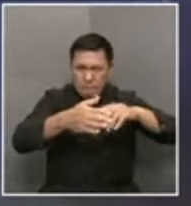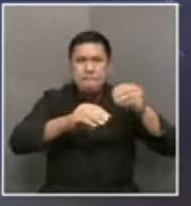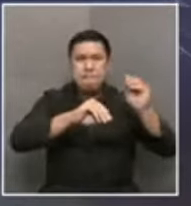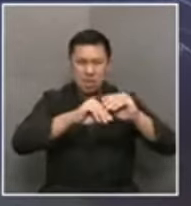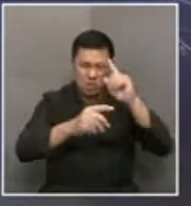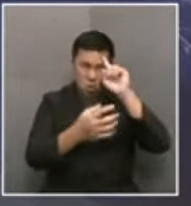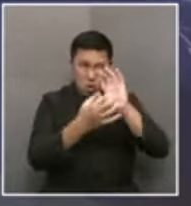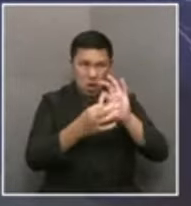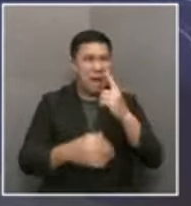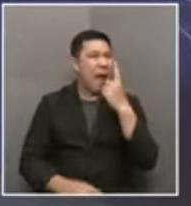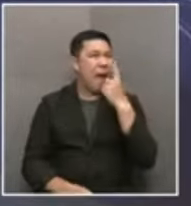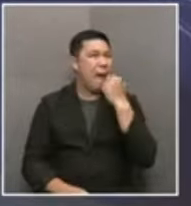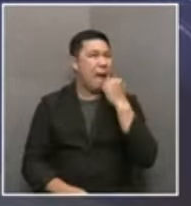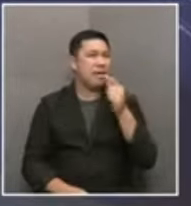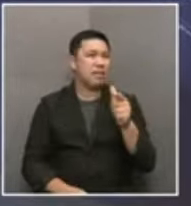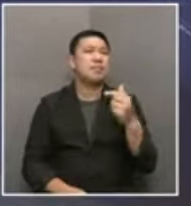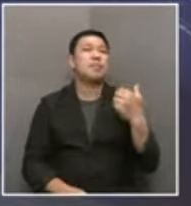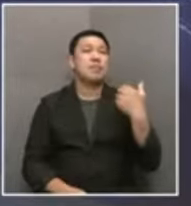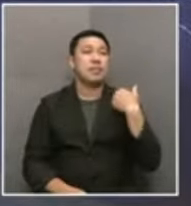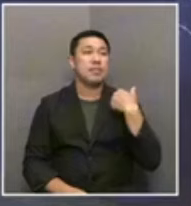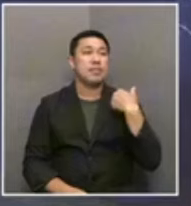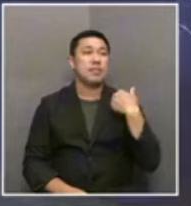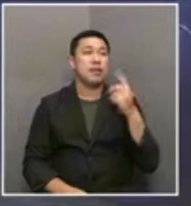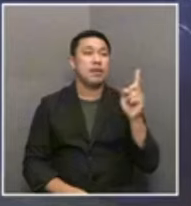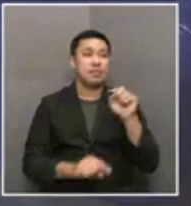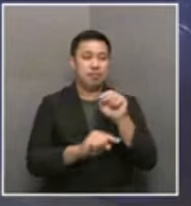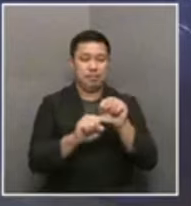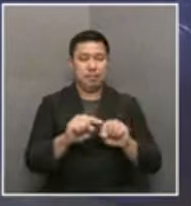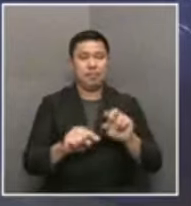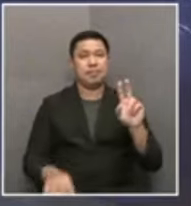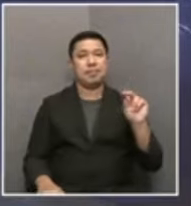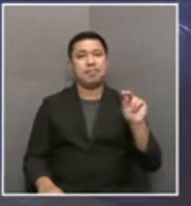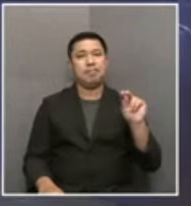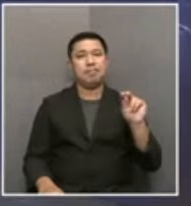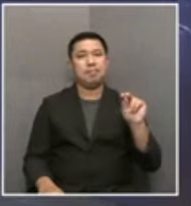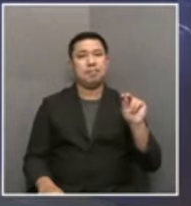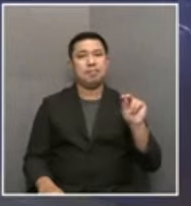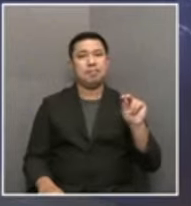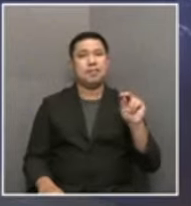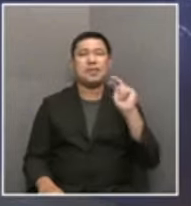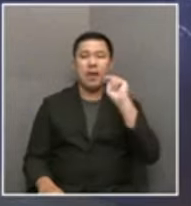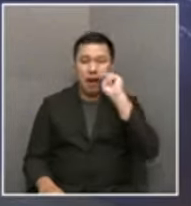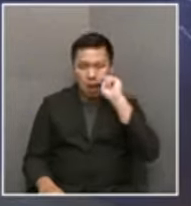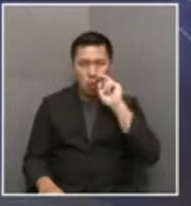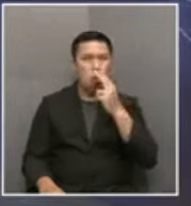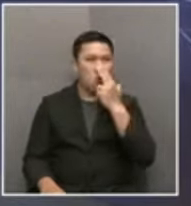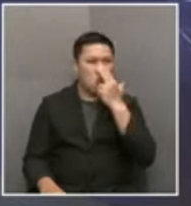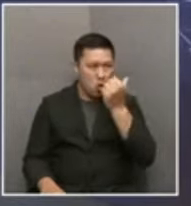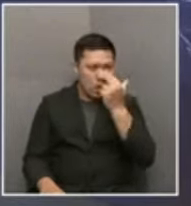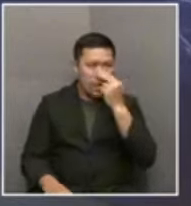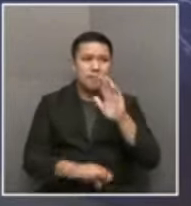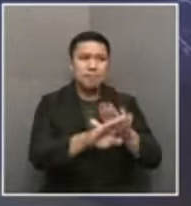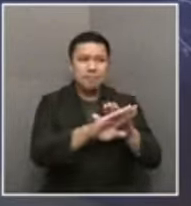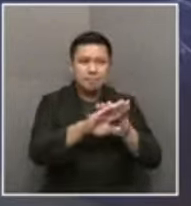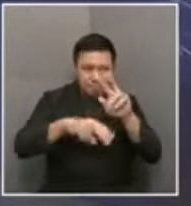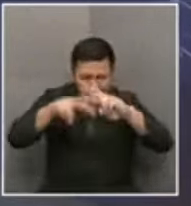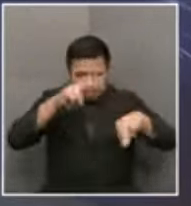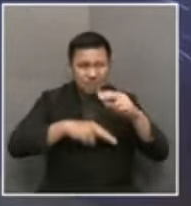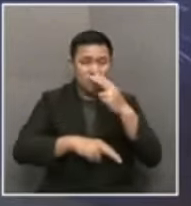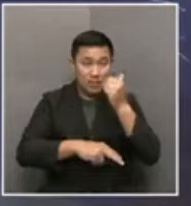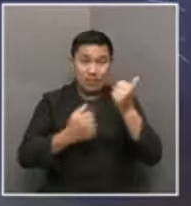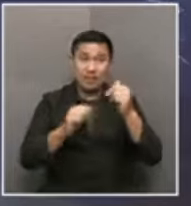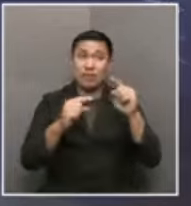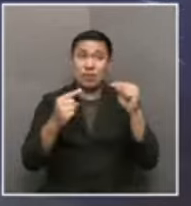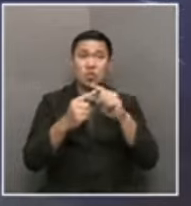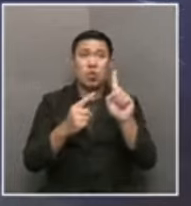ห่วงตัวแดงเลยค่ะต่ำกว่าเกณฑ์นะคะอยู่ที่ร้อยละ30เท่านั้นเองก็ยังคงต้องเฝ้าติดตามกันอย่างใกล้ชิดต่อไปอันนี้เป็นภาคส่ว